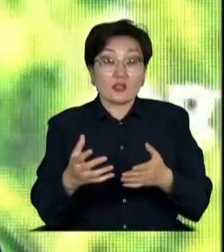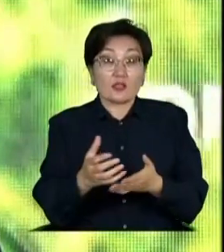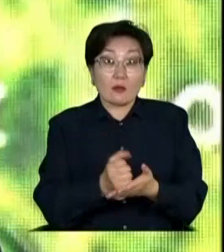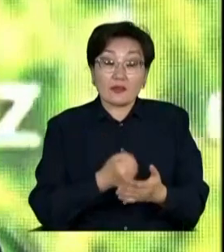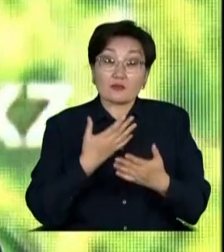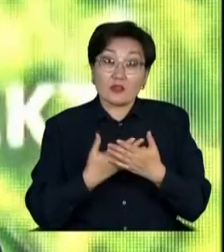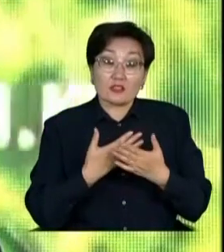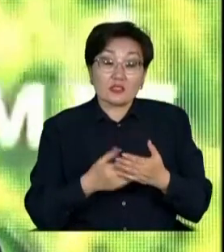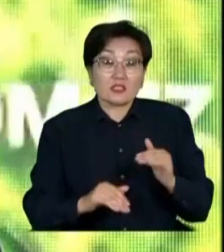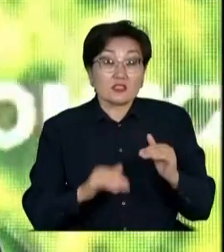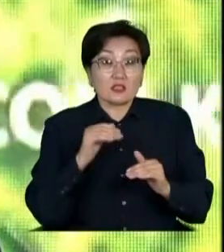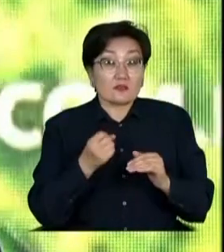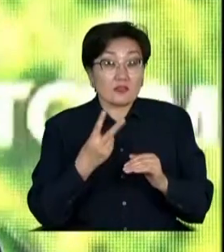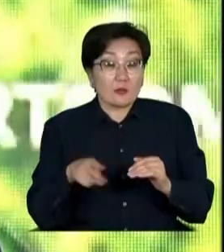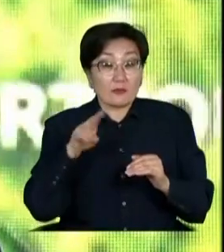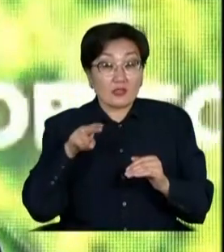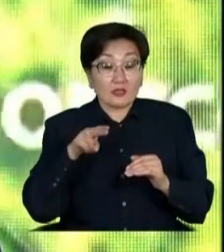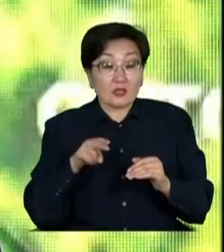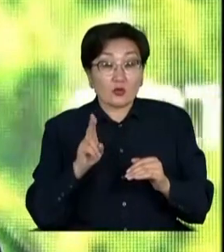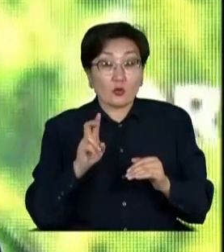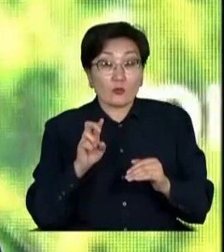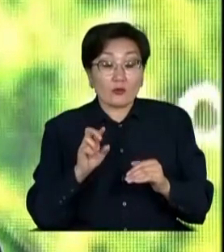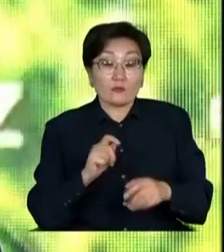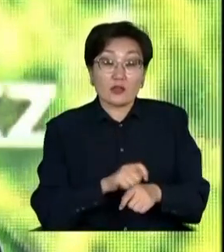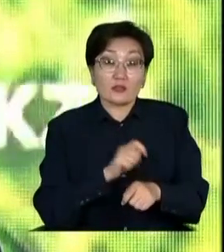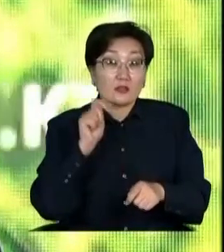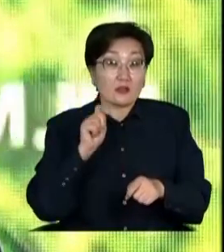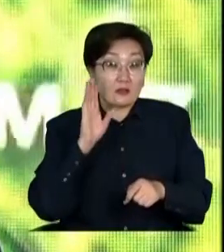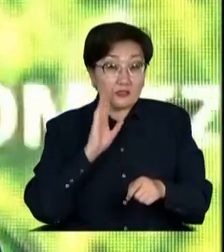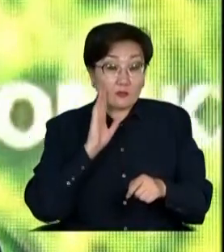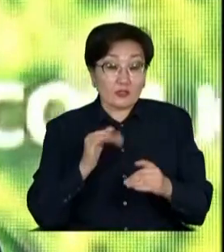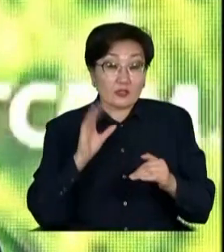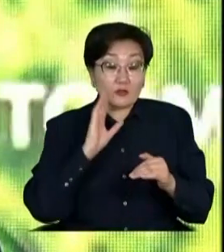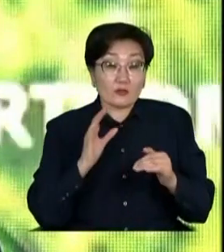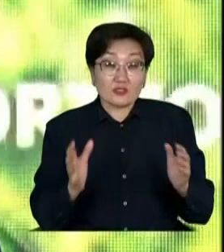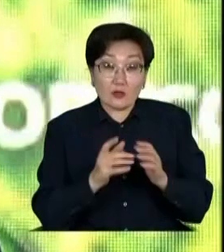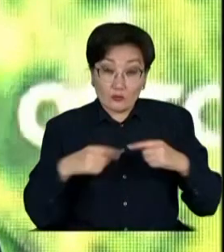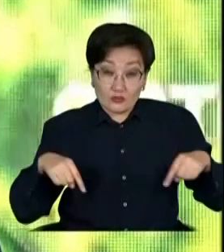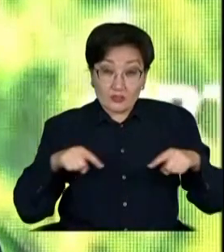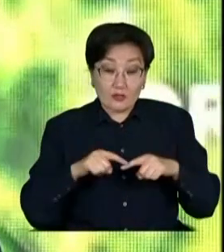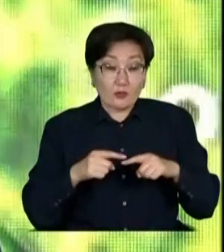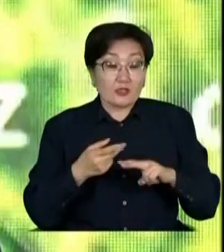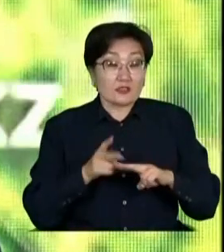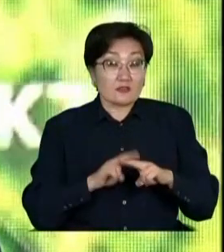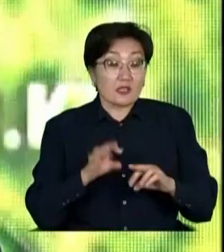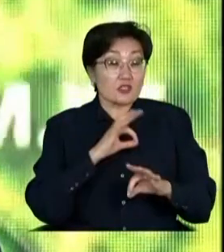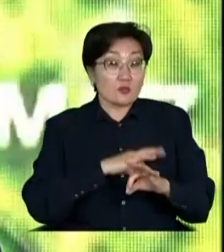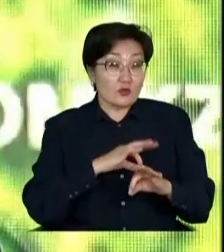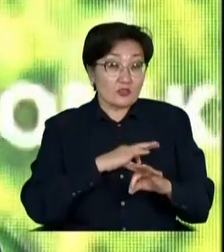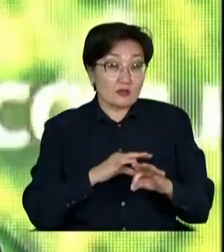порядка свыше 12 миллиардов кубов воды в наших водохранилищах. И тем самым это мы